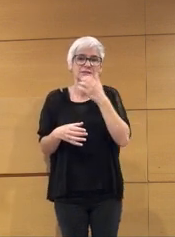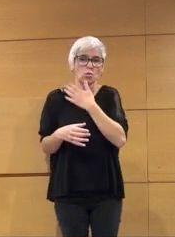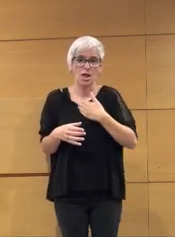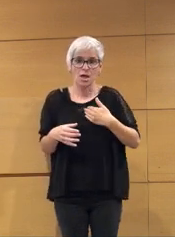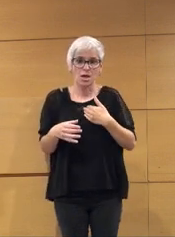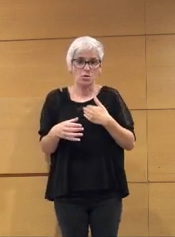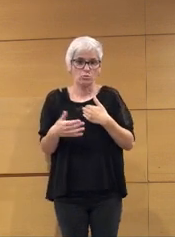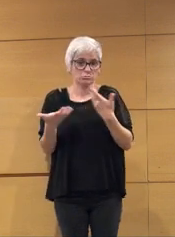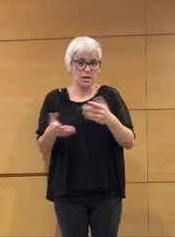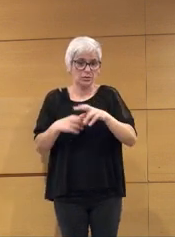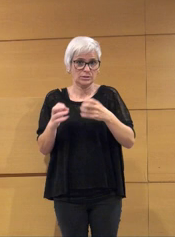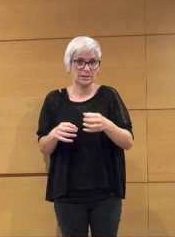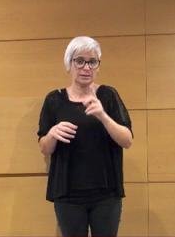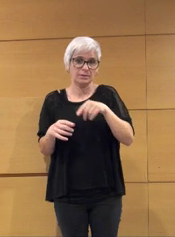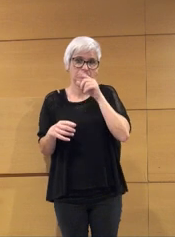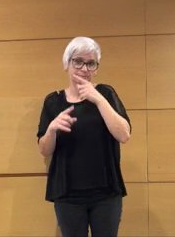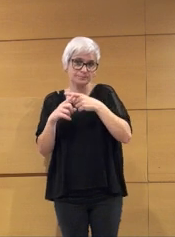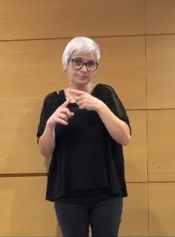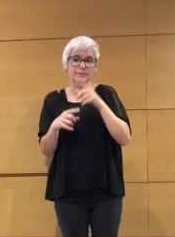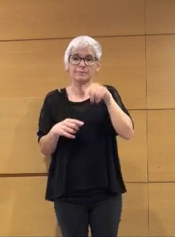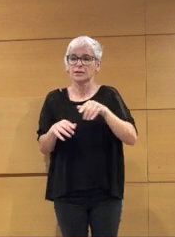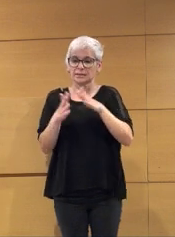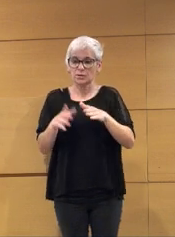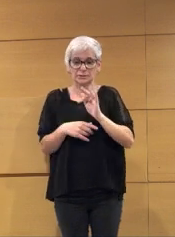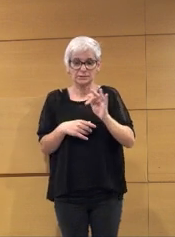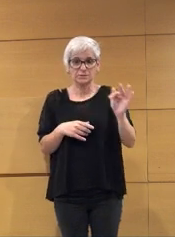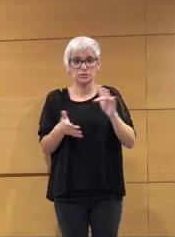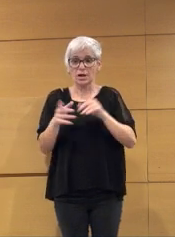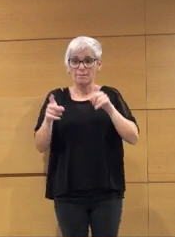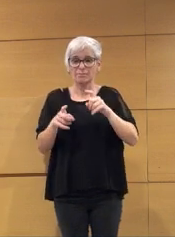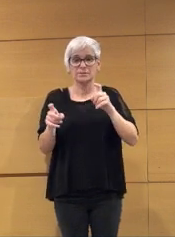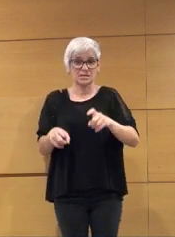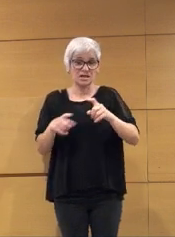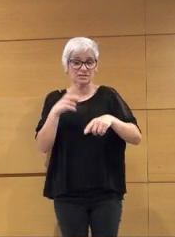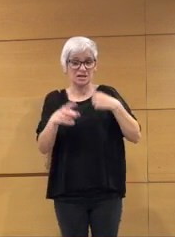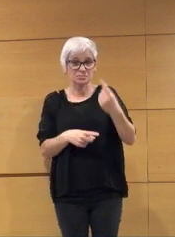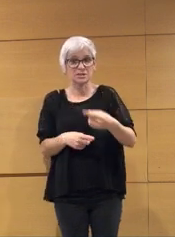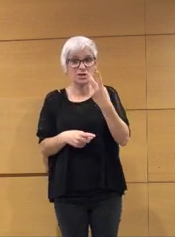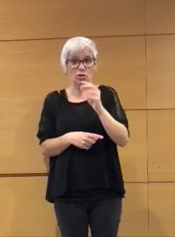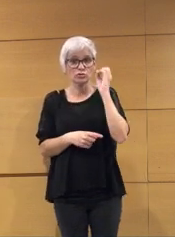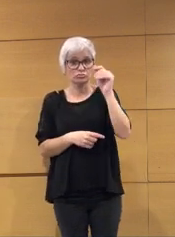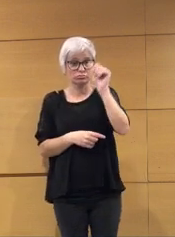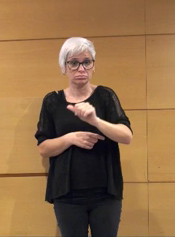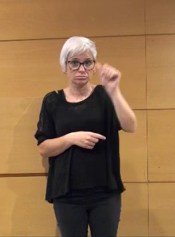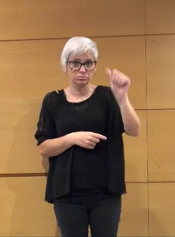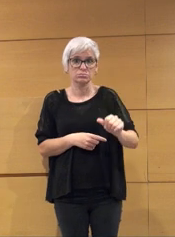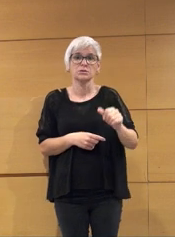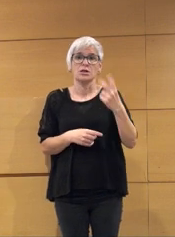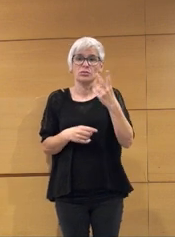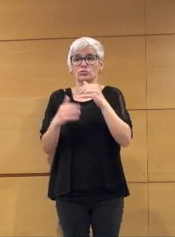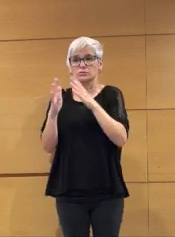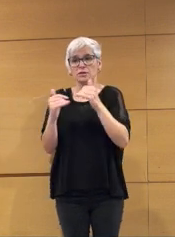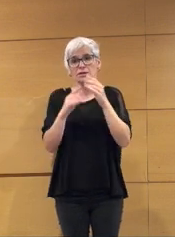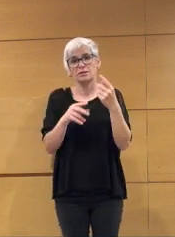I a les dues taules rodones següents que vindran després de la pausa, com us deia, hi haurà dos enfocaments diferents. Un